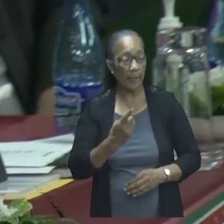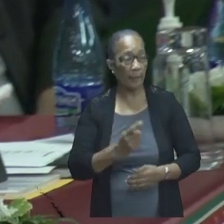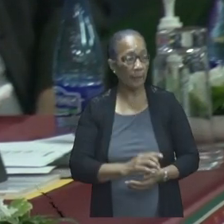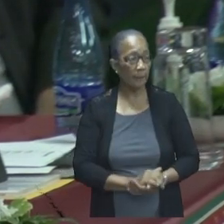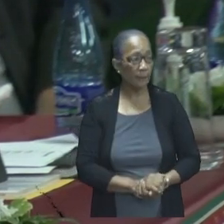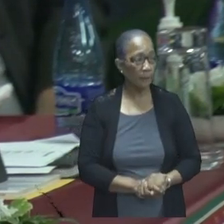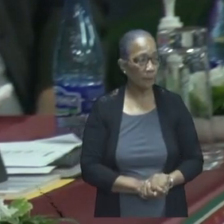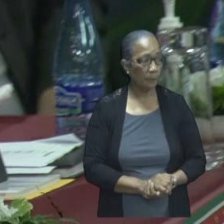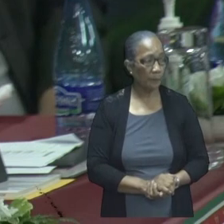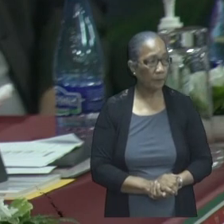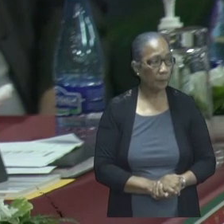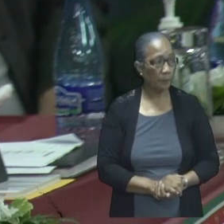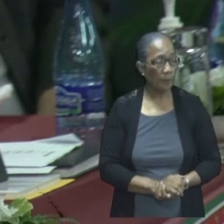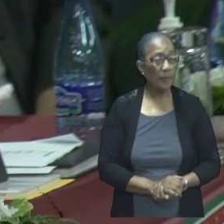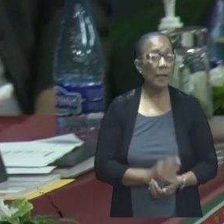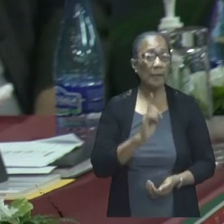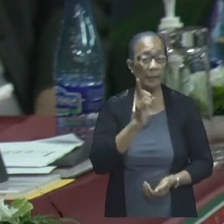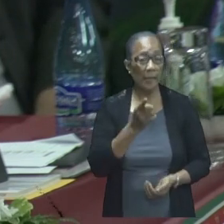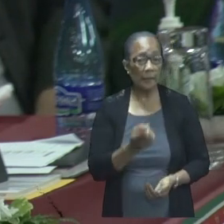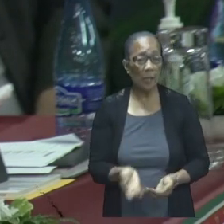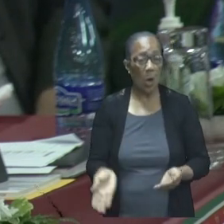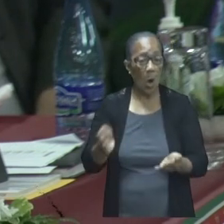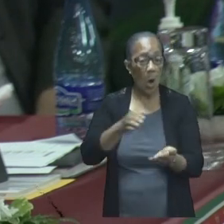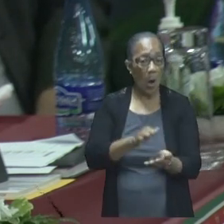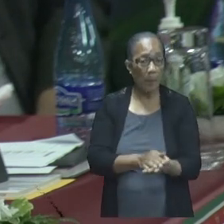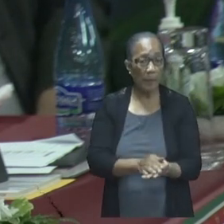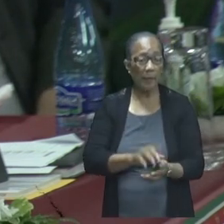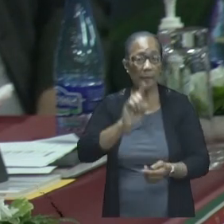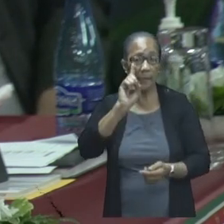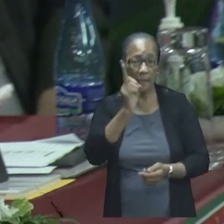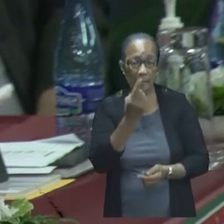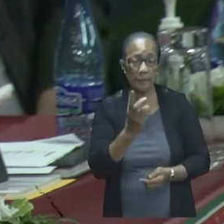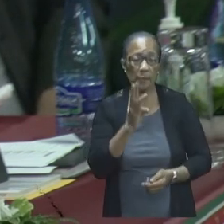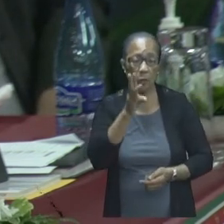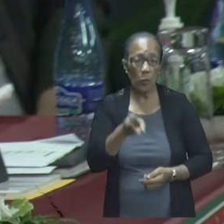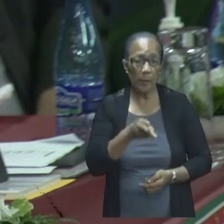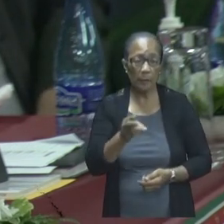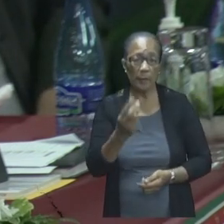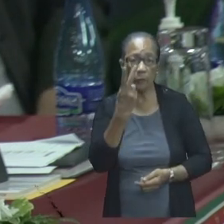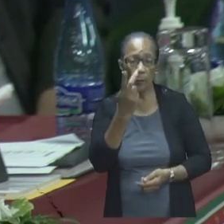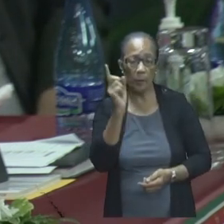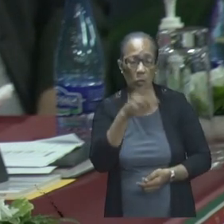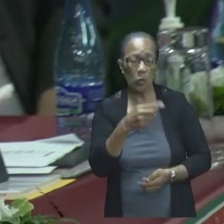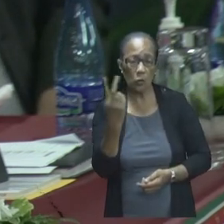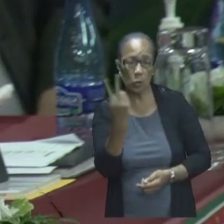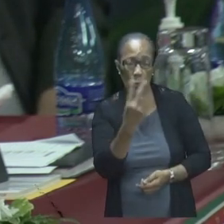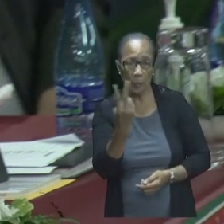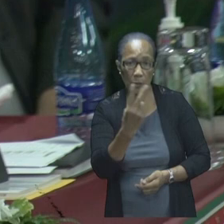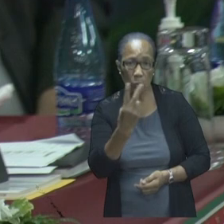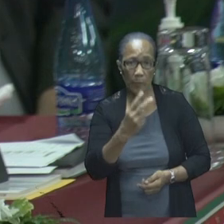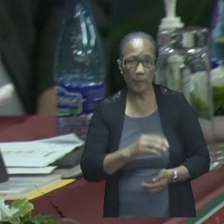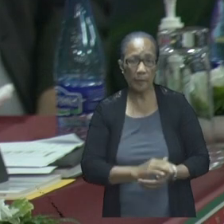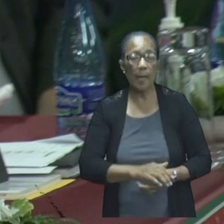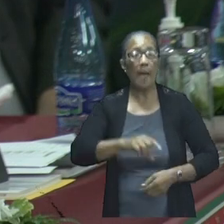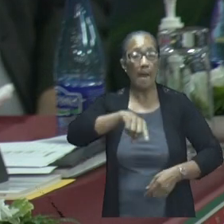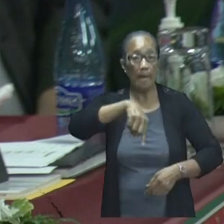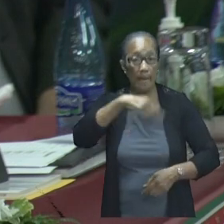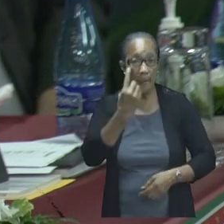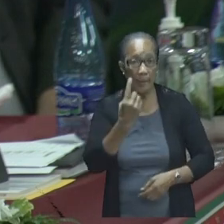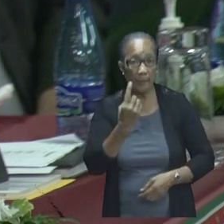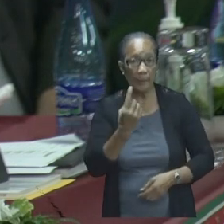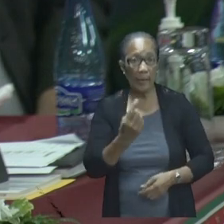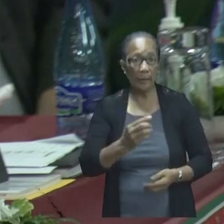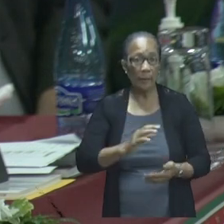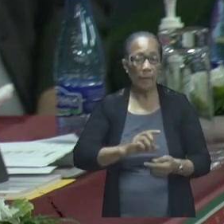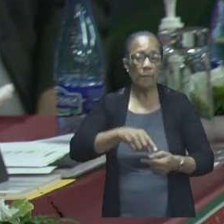de opbrengsten in het eerste kwartaal 2022 meer dan verdubbeld